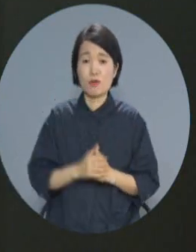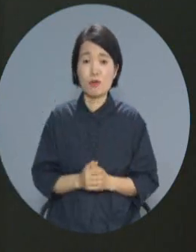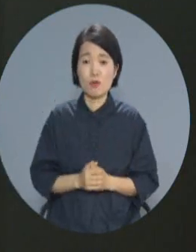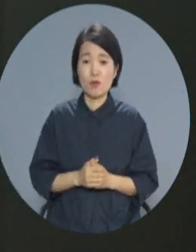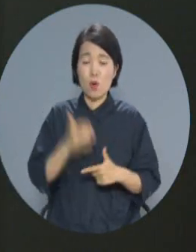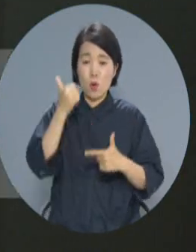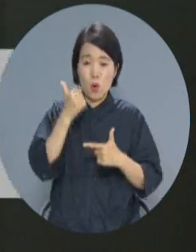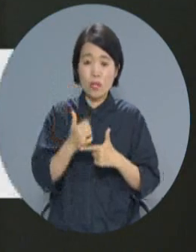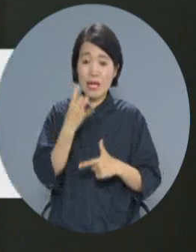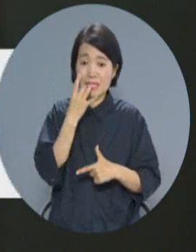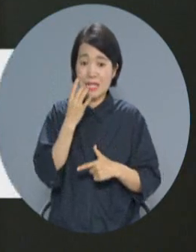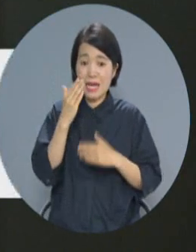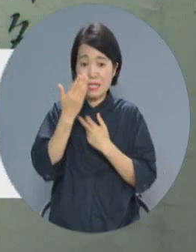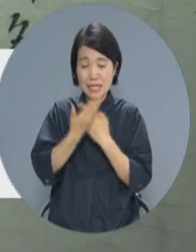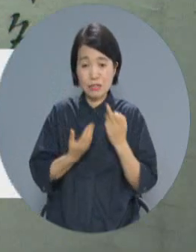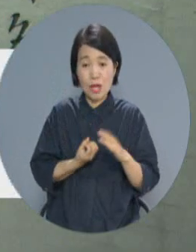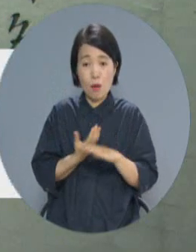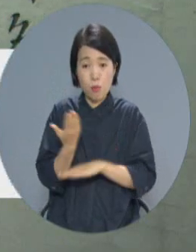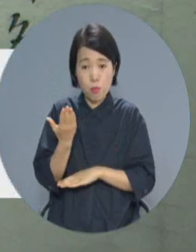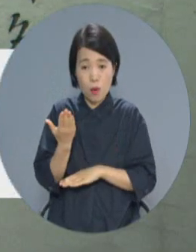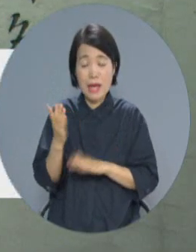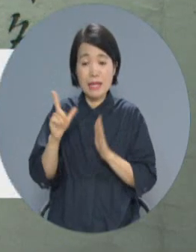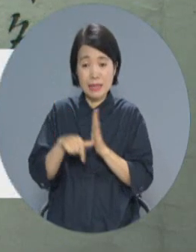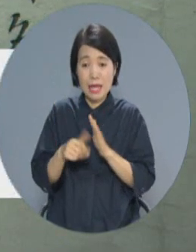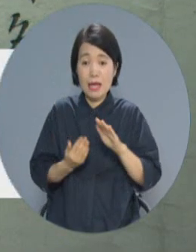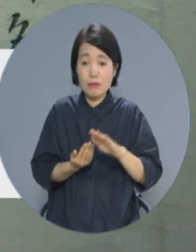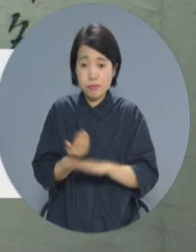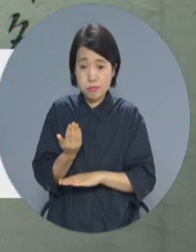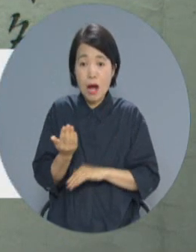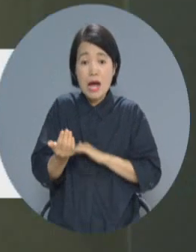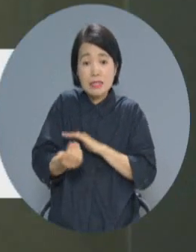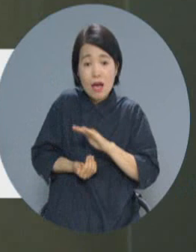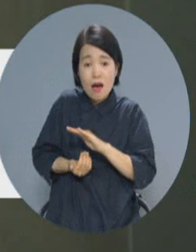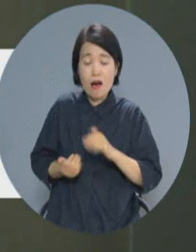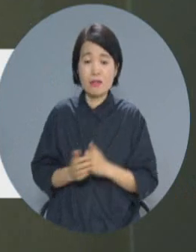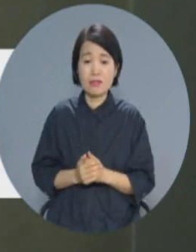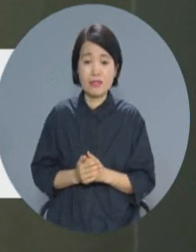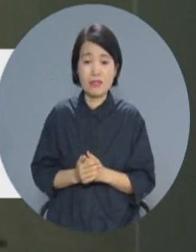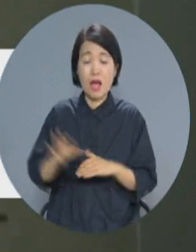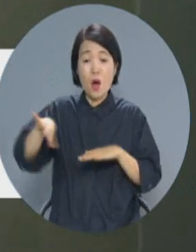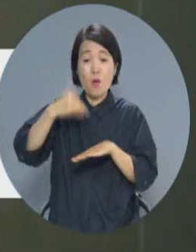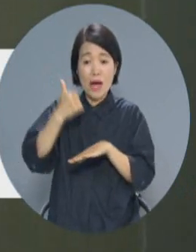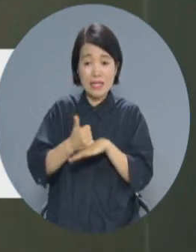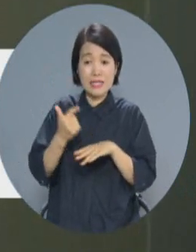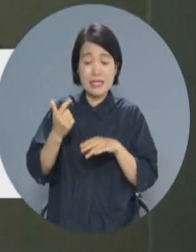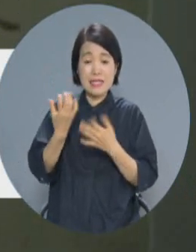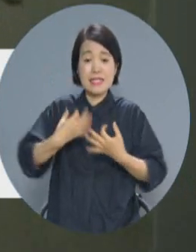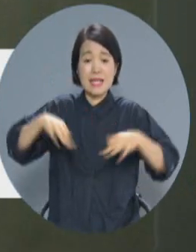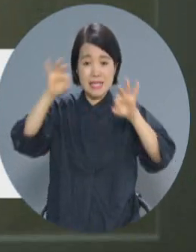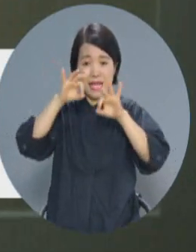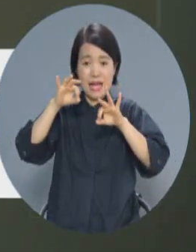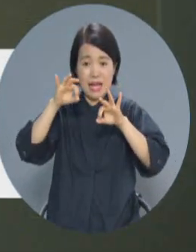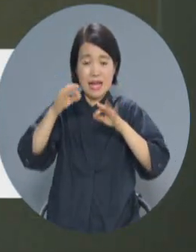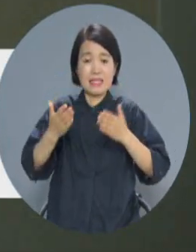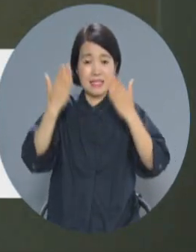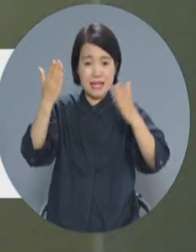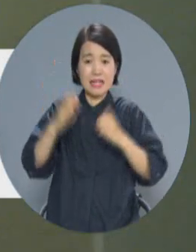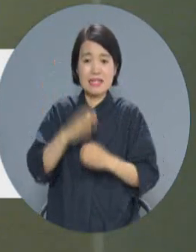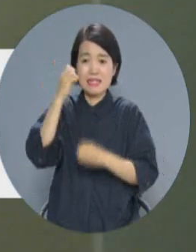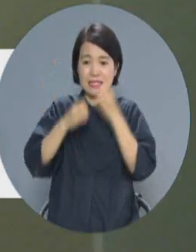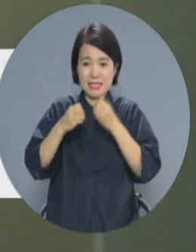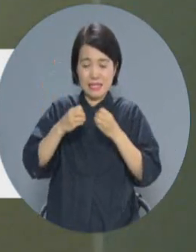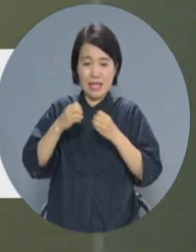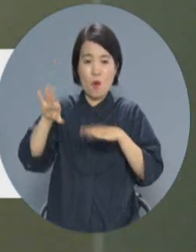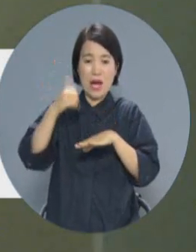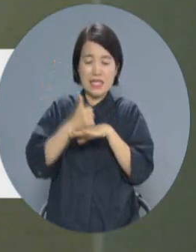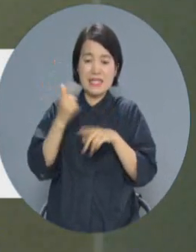호남의 곡물을 제주도에 보낼 때 그때 그 배가 출발하기 전에 이렇게 제사를 올리라고 하는 그런 제문을